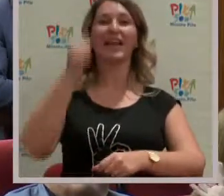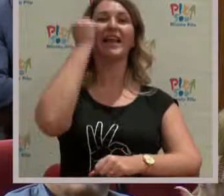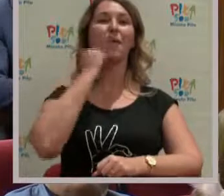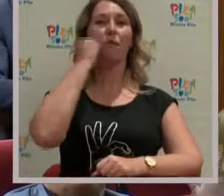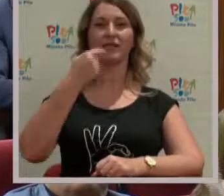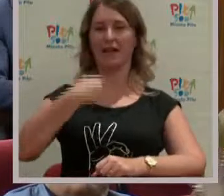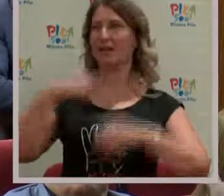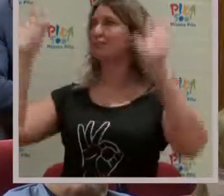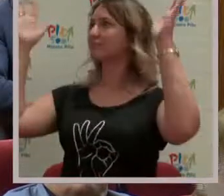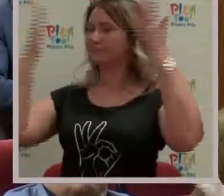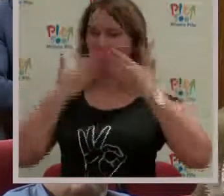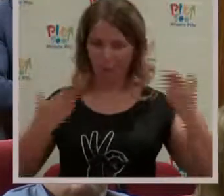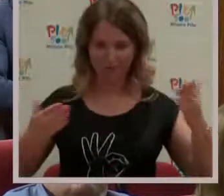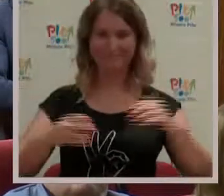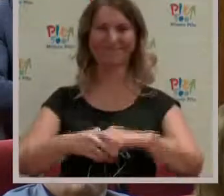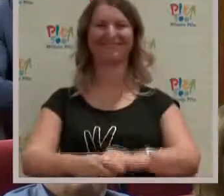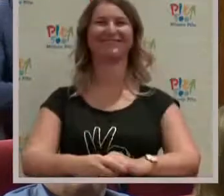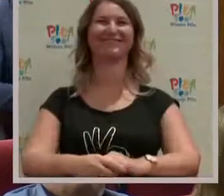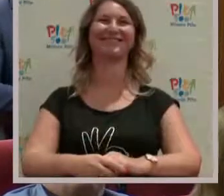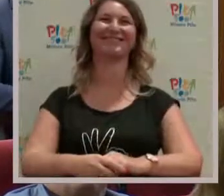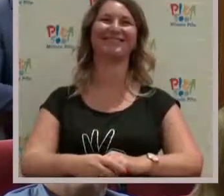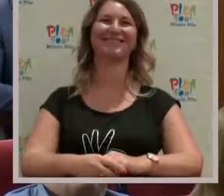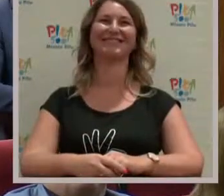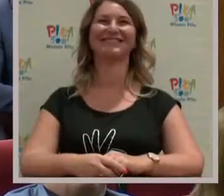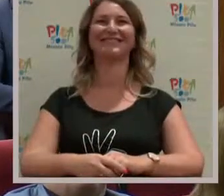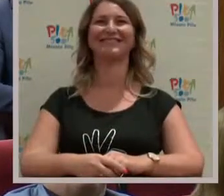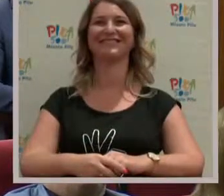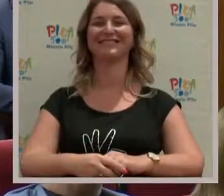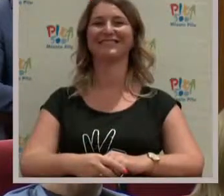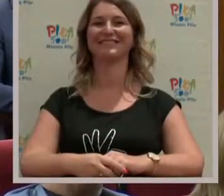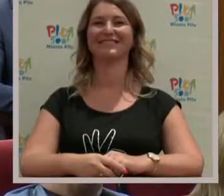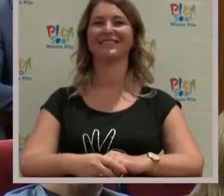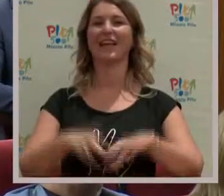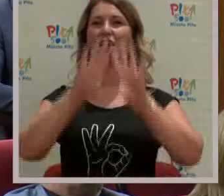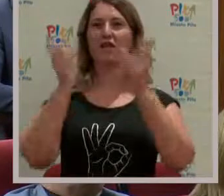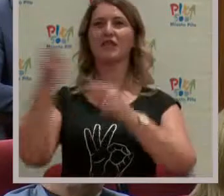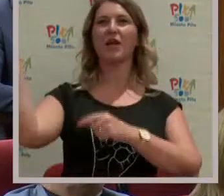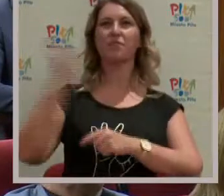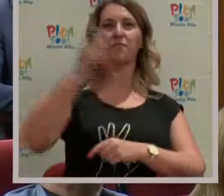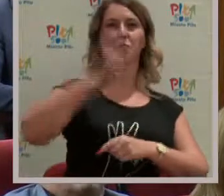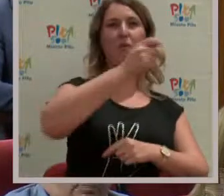oraz Głuchych przybyłych na naszą sesję.